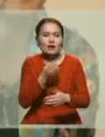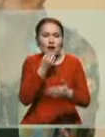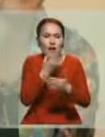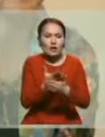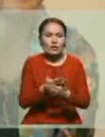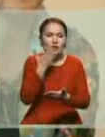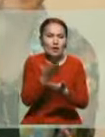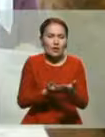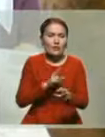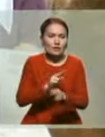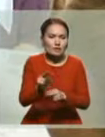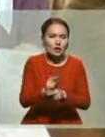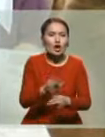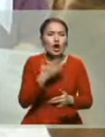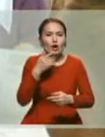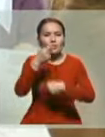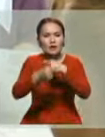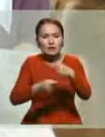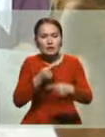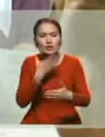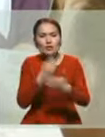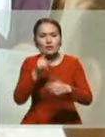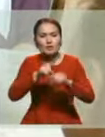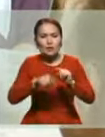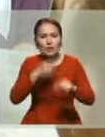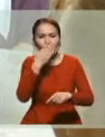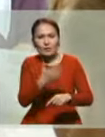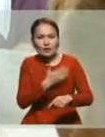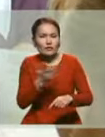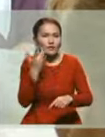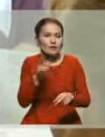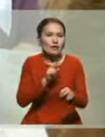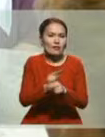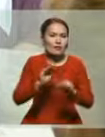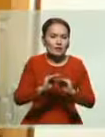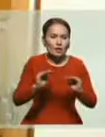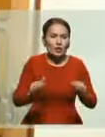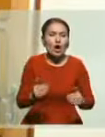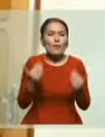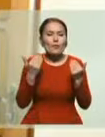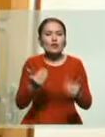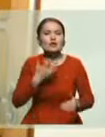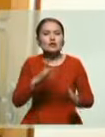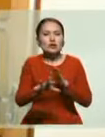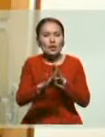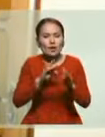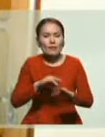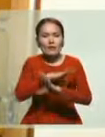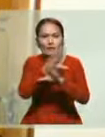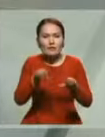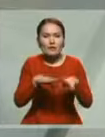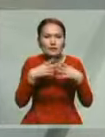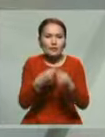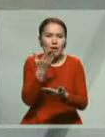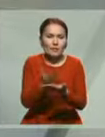бағалы заттардан бұрын ұлттық салт-дәстүр, патриоттық сезім сияқты құндылықтар түсіндіреді. Бүгінгі сайлауда дауыс беру арқылы өзгелерге үлгі болуымыз